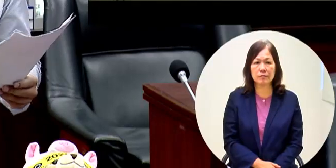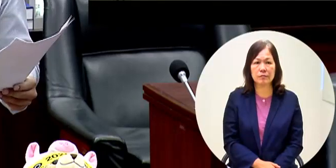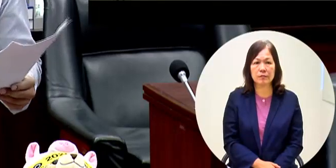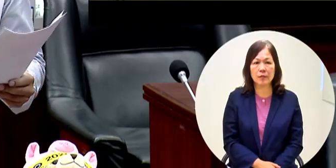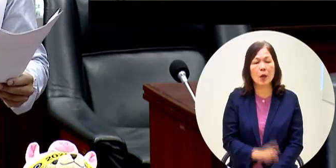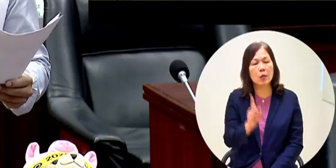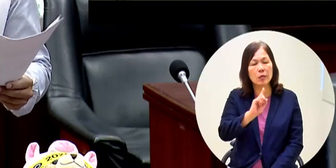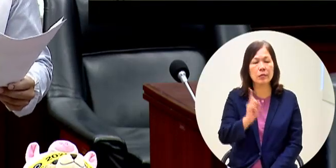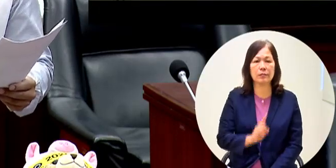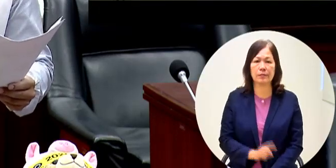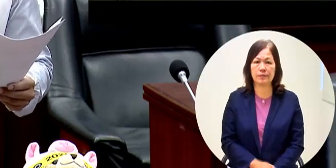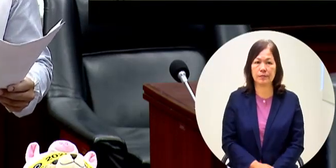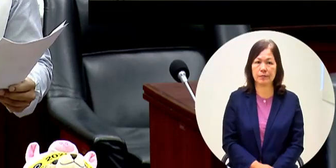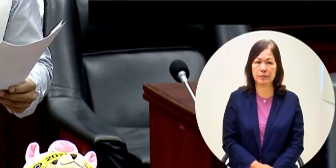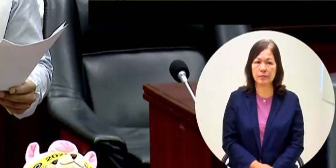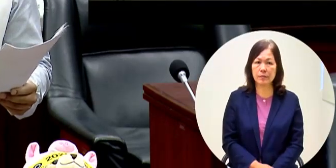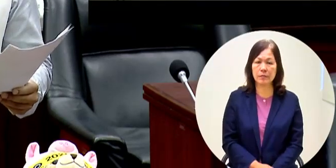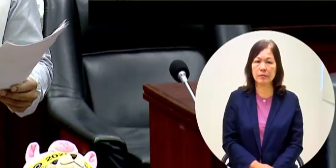什么呢？